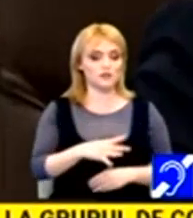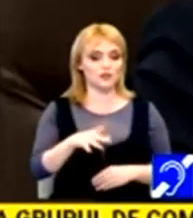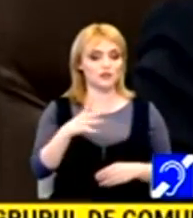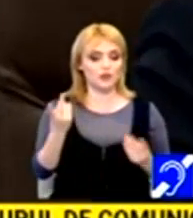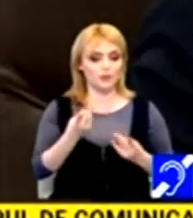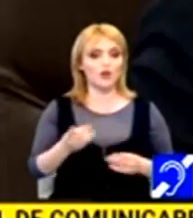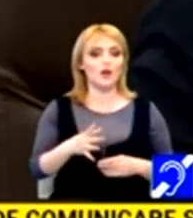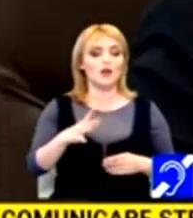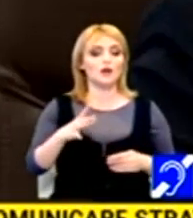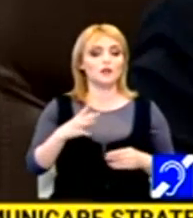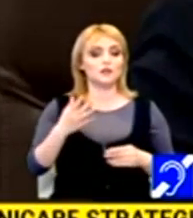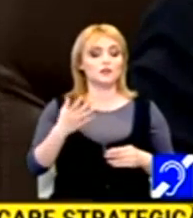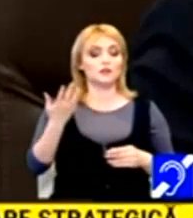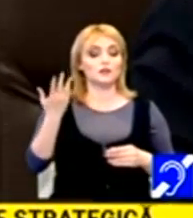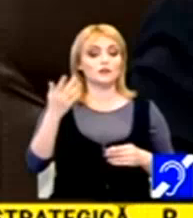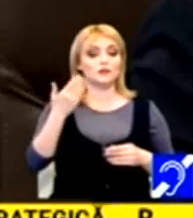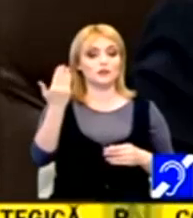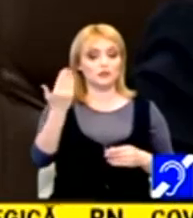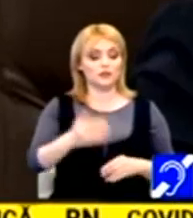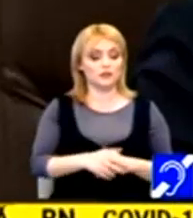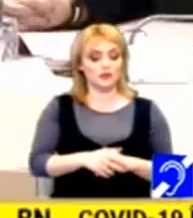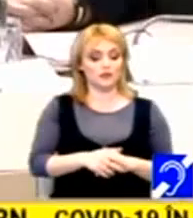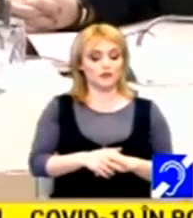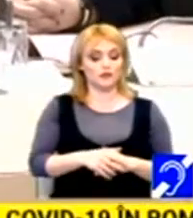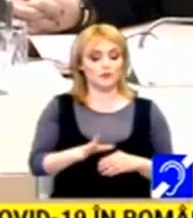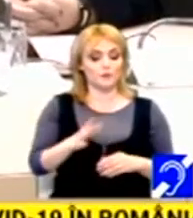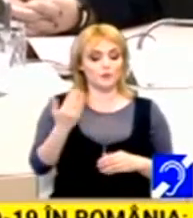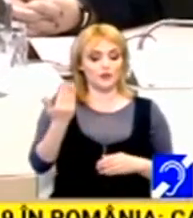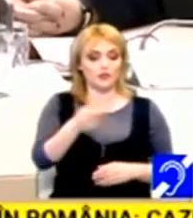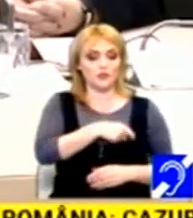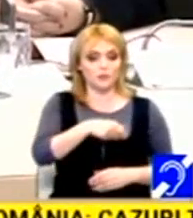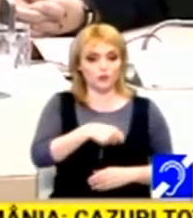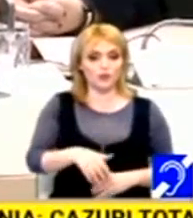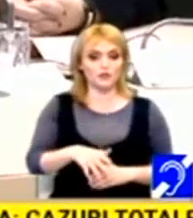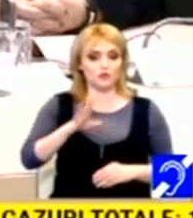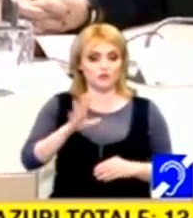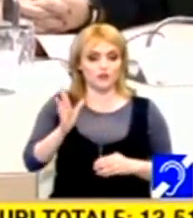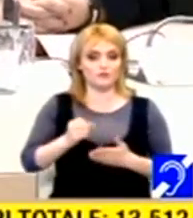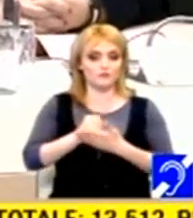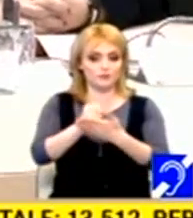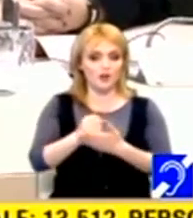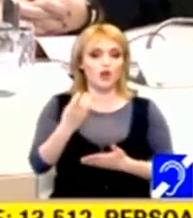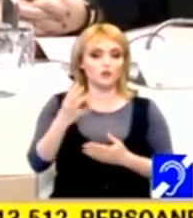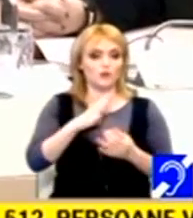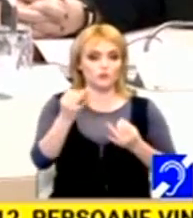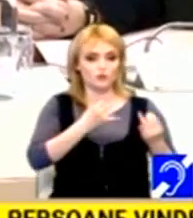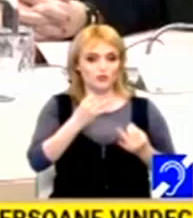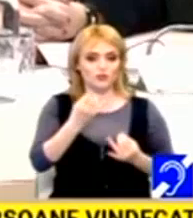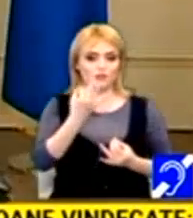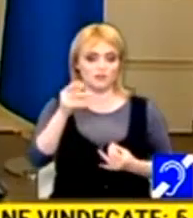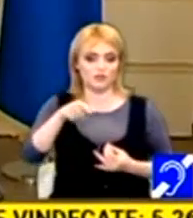la conducerea formațiunii. În cadrul ședinței au mai fost analizate și plecările unor membri din partid.